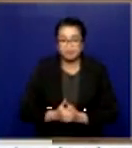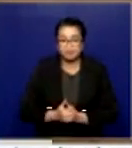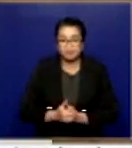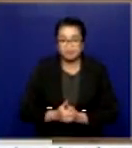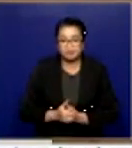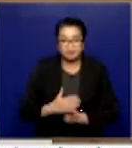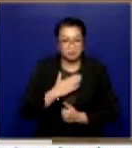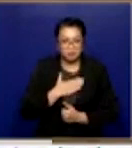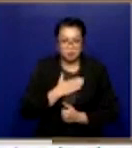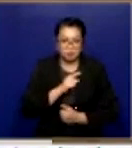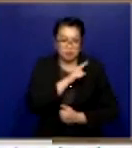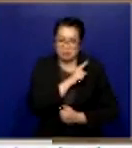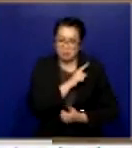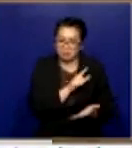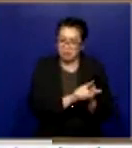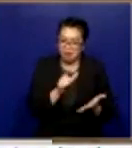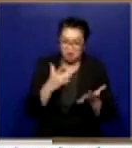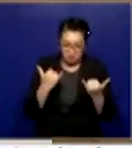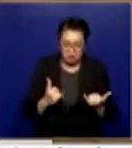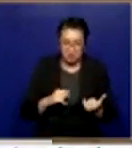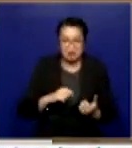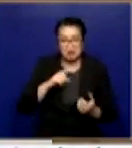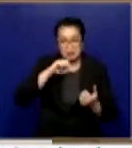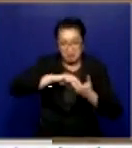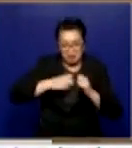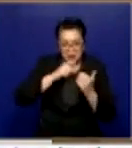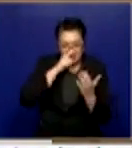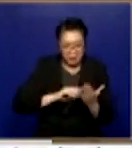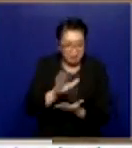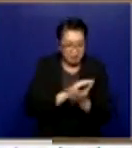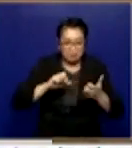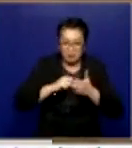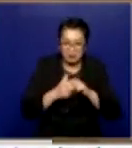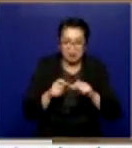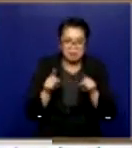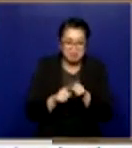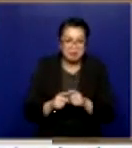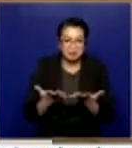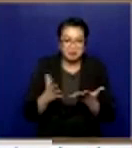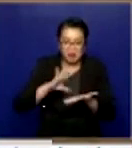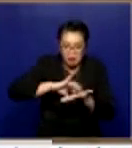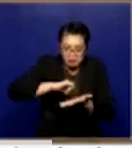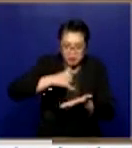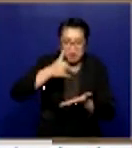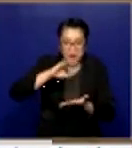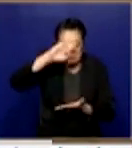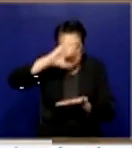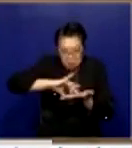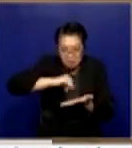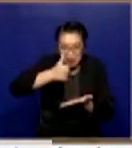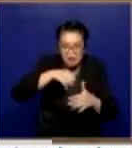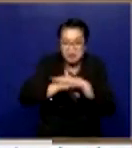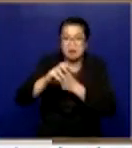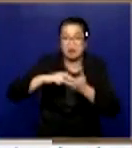เดี๋ยวผมจะไปละทิ้งหน้าที่ด้วยกันเล่าออกระยะที่ชาติบ้านเมืองมีปัญหาเหมือนคนที่เพิ่งฟื้นได้หรือเหมือนคนอื่นที่หนี